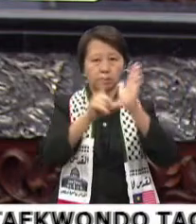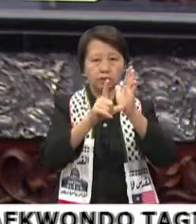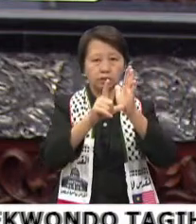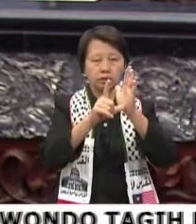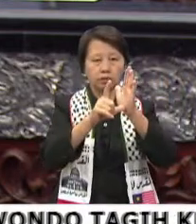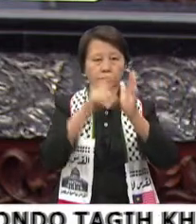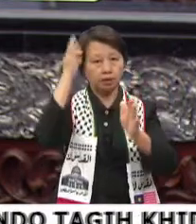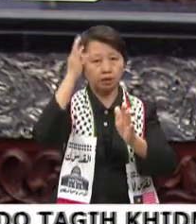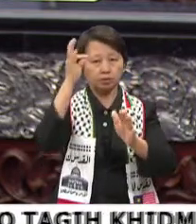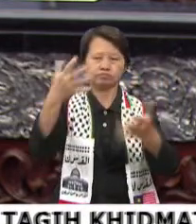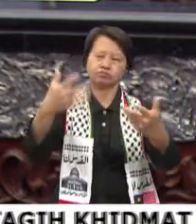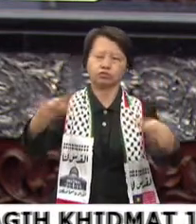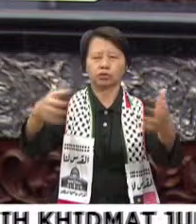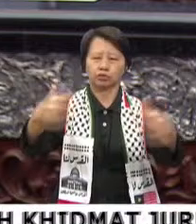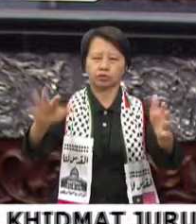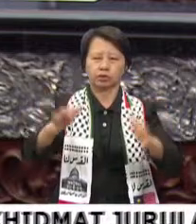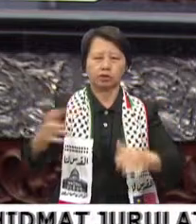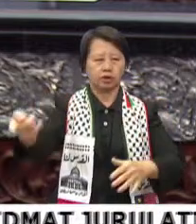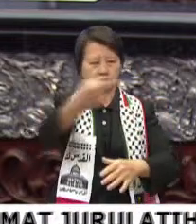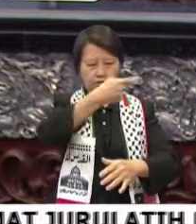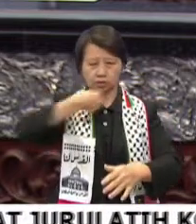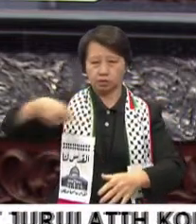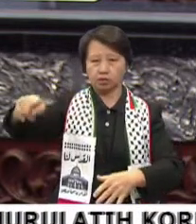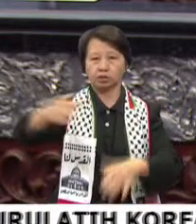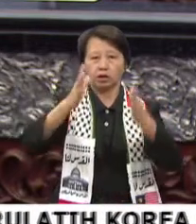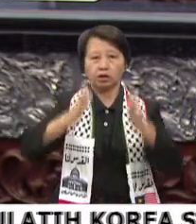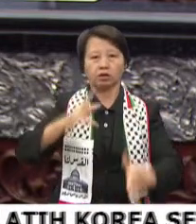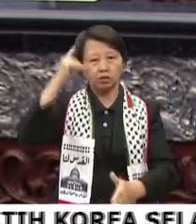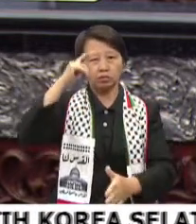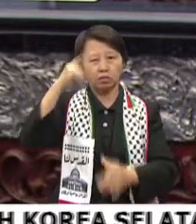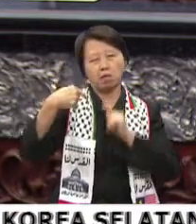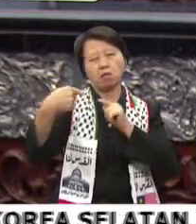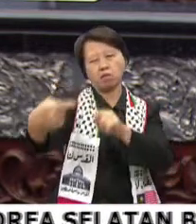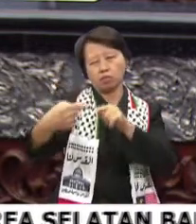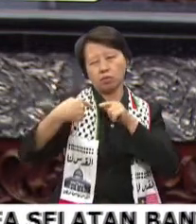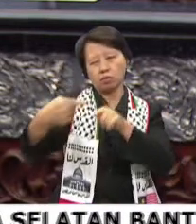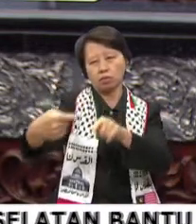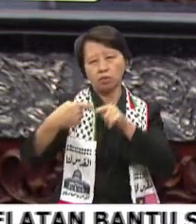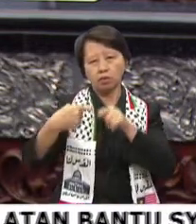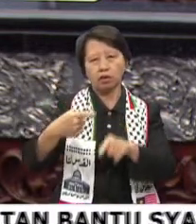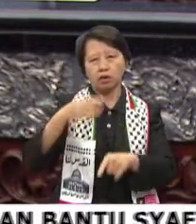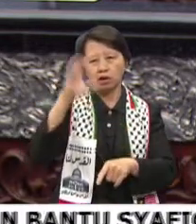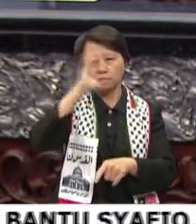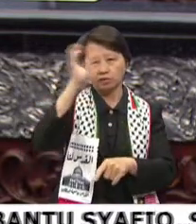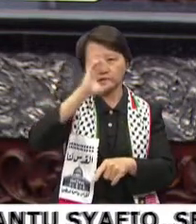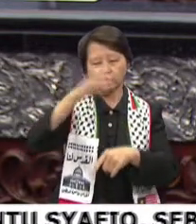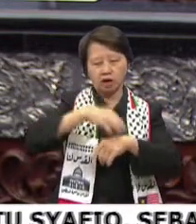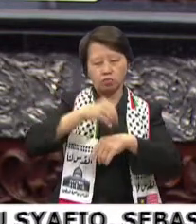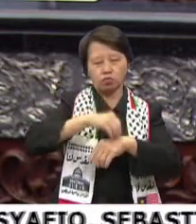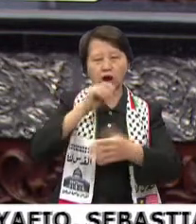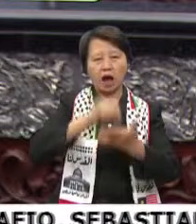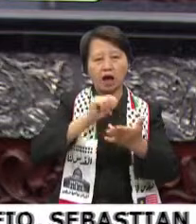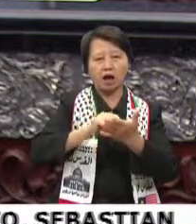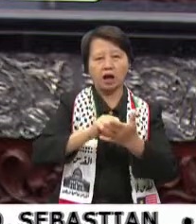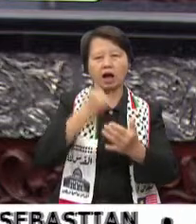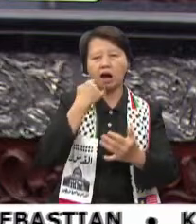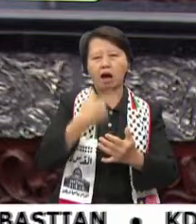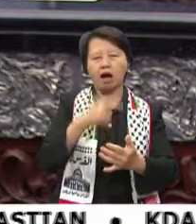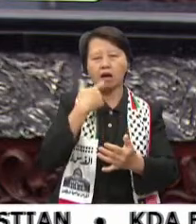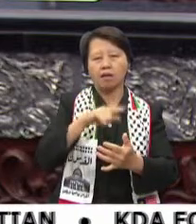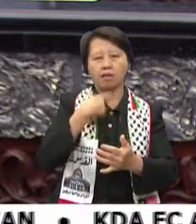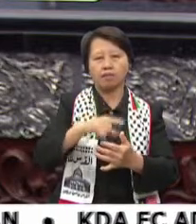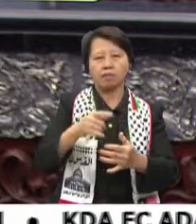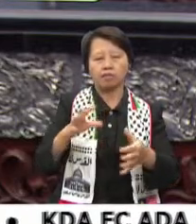sudah-sudahlah kita orang-orang politik bersengketa cari cari bulu ayam lama-lama bercantum